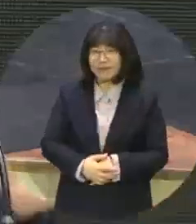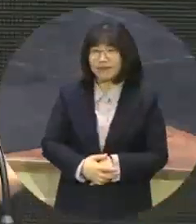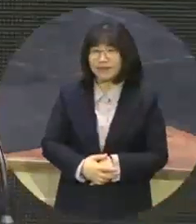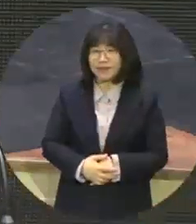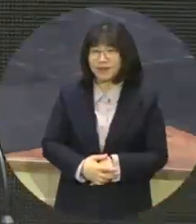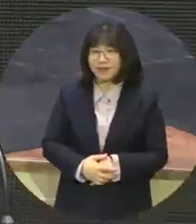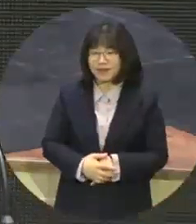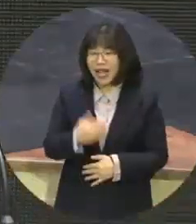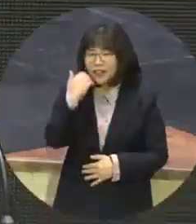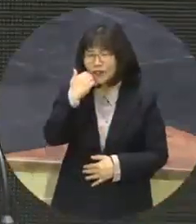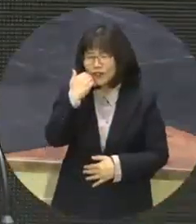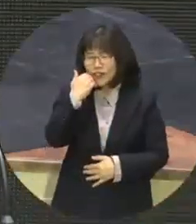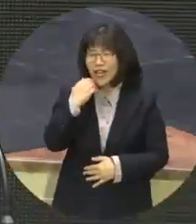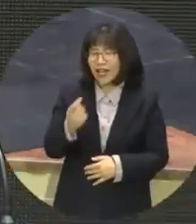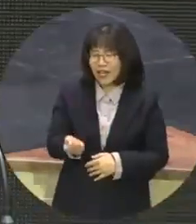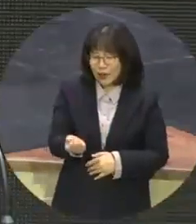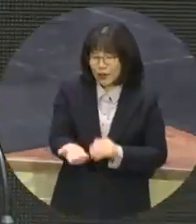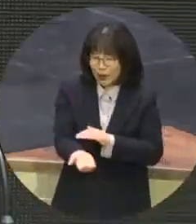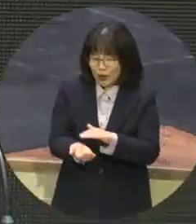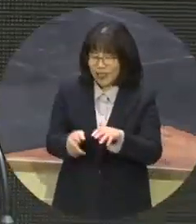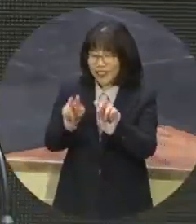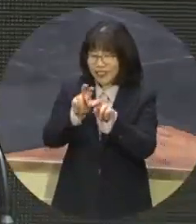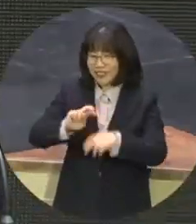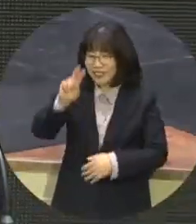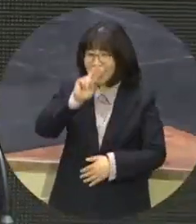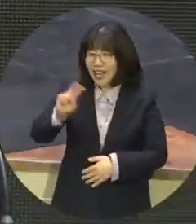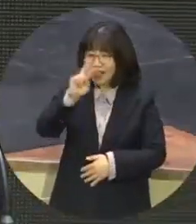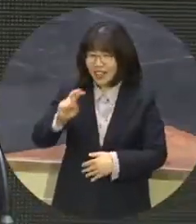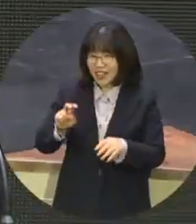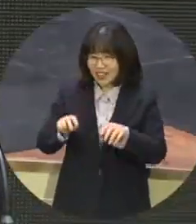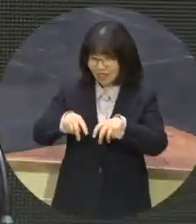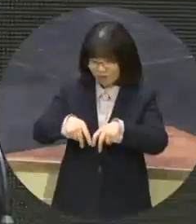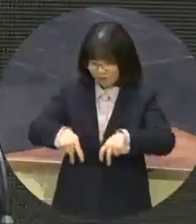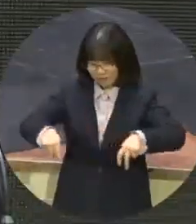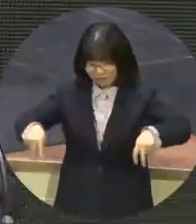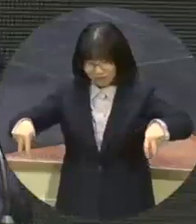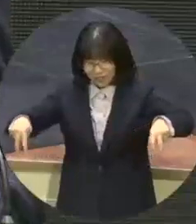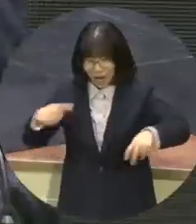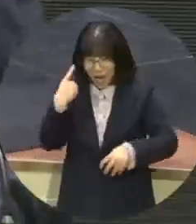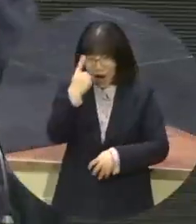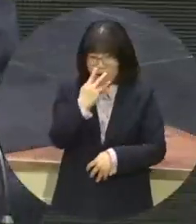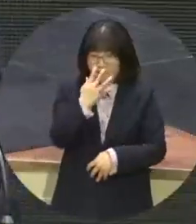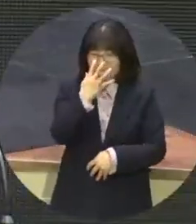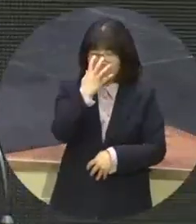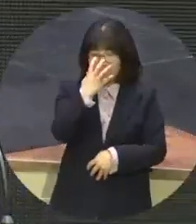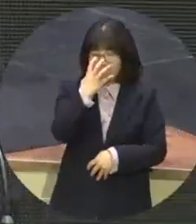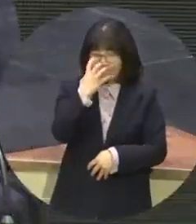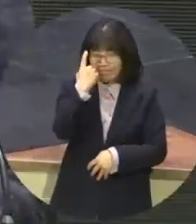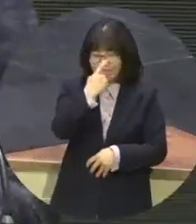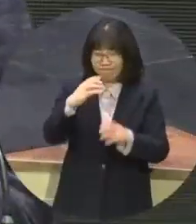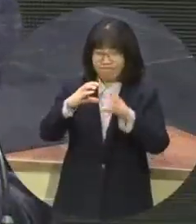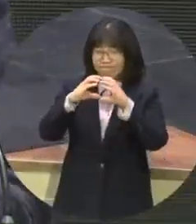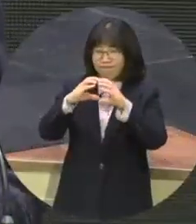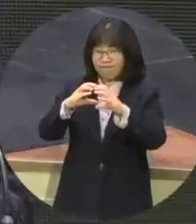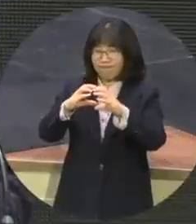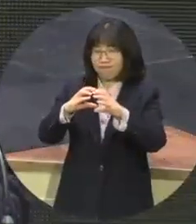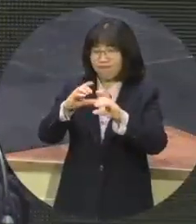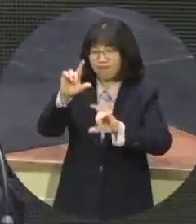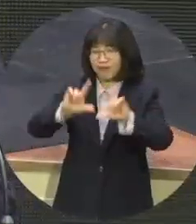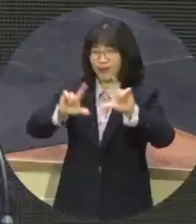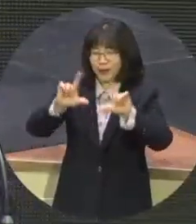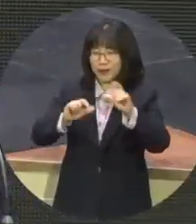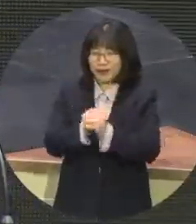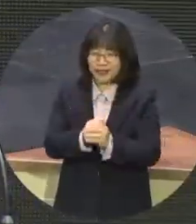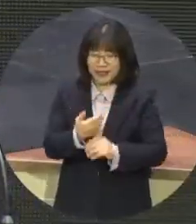나오면 막 자기도 모르게 떨리고 긴장되고 부담되가 그럴 수 있겠지만은 이렇게 우리는요, 사람 의식을 많이